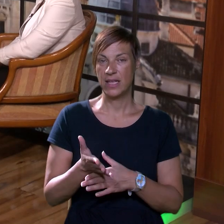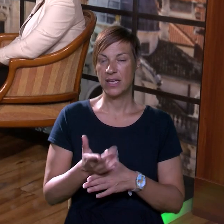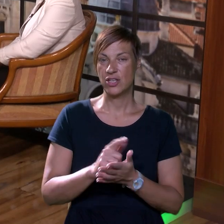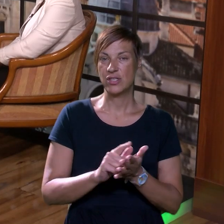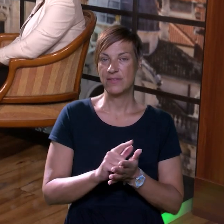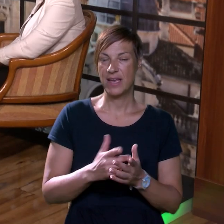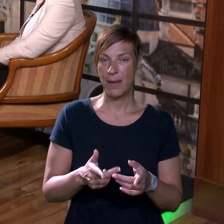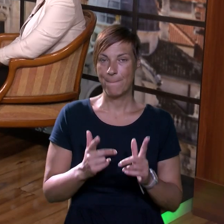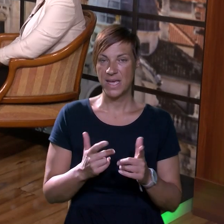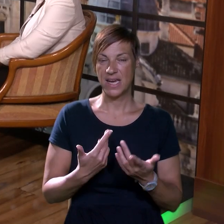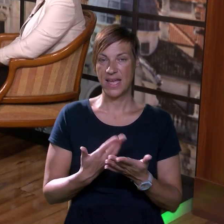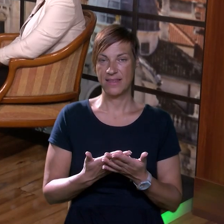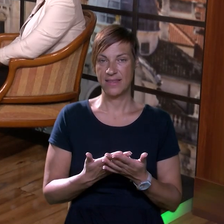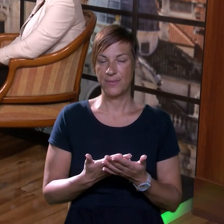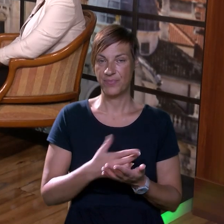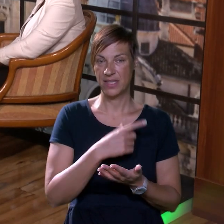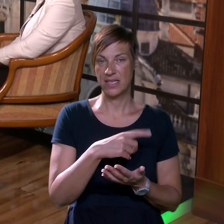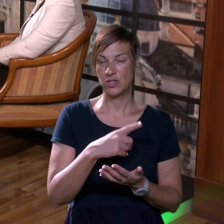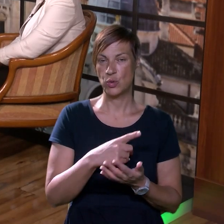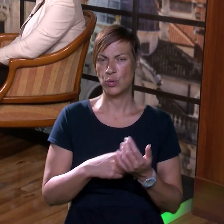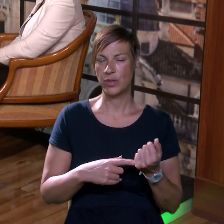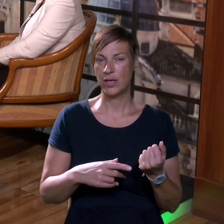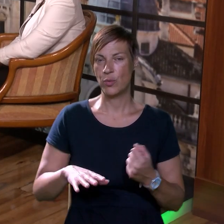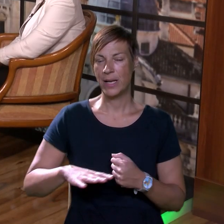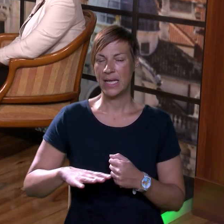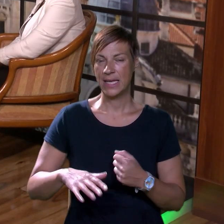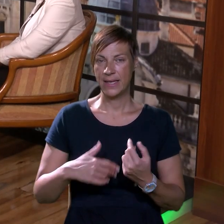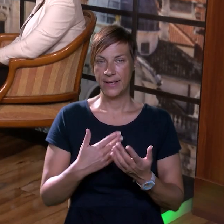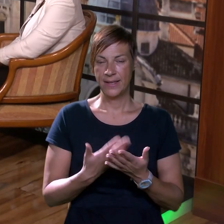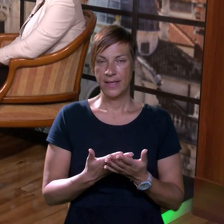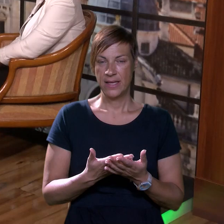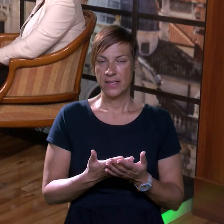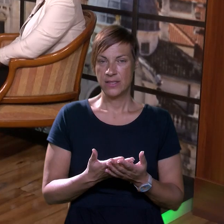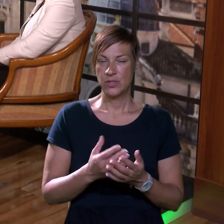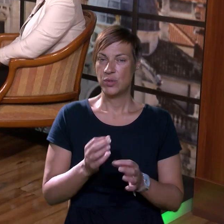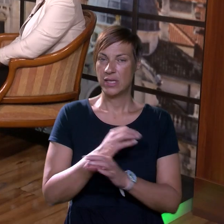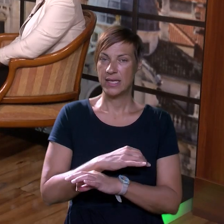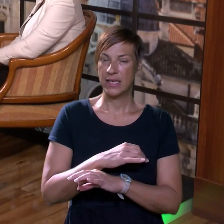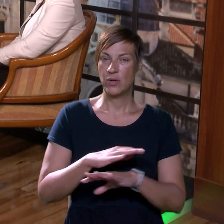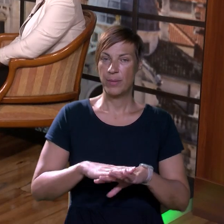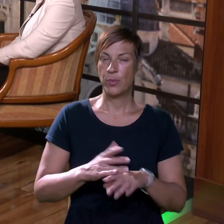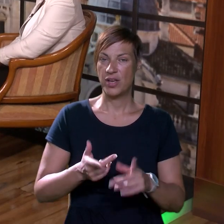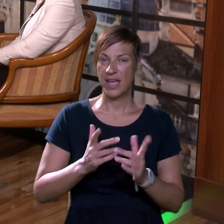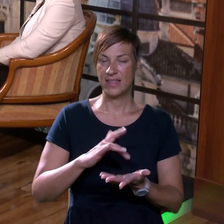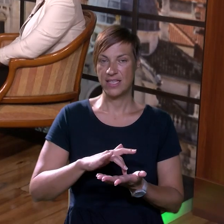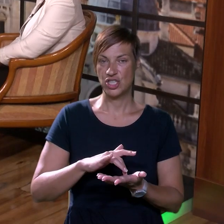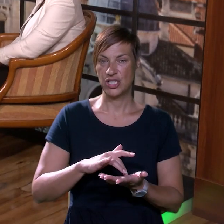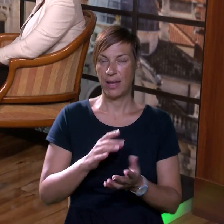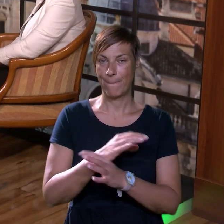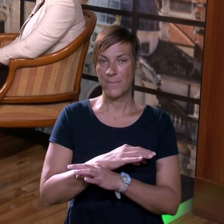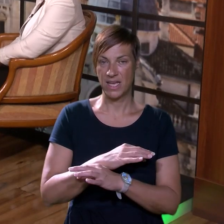kroz vrijeme rata, gdje su ljudi gubili svoju djecu, ginuli su po ratištima, ginuli su,